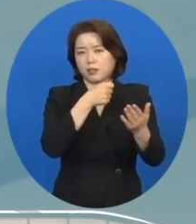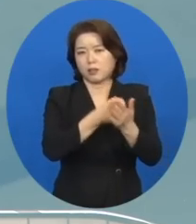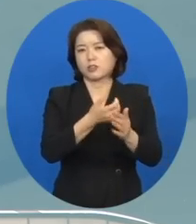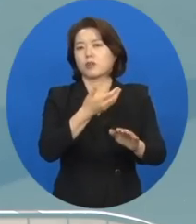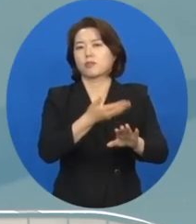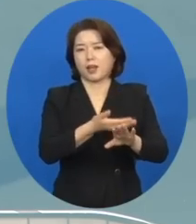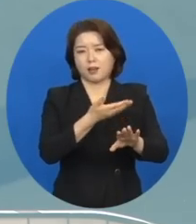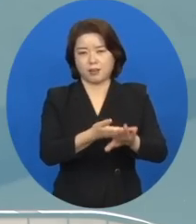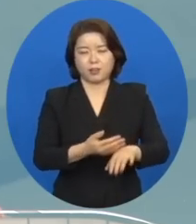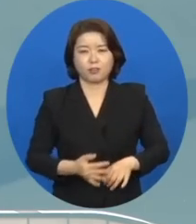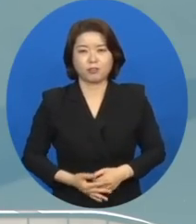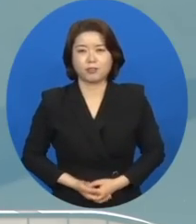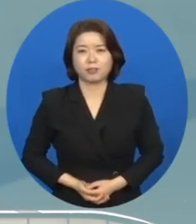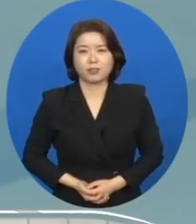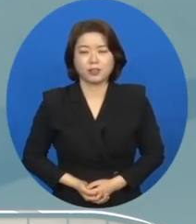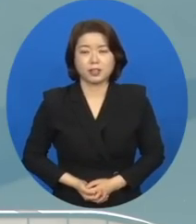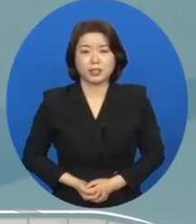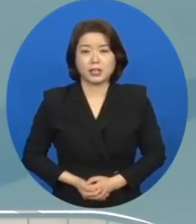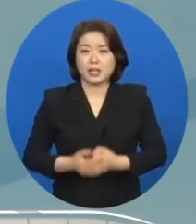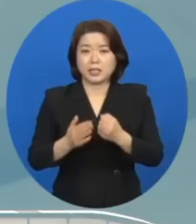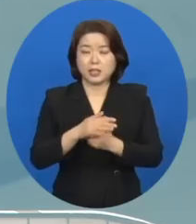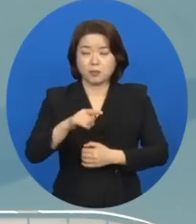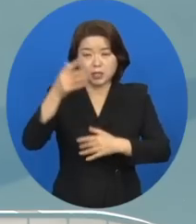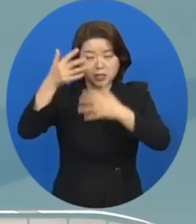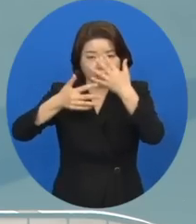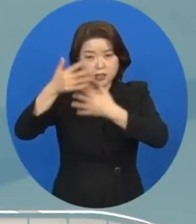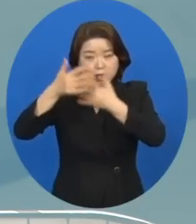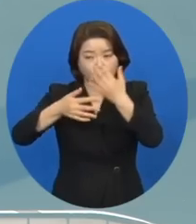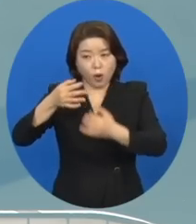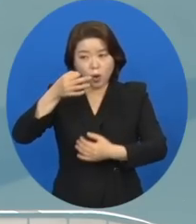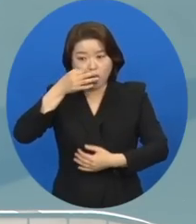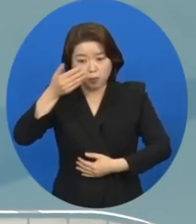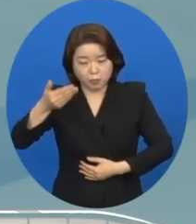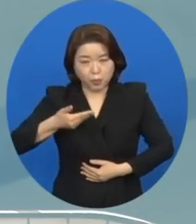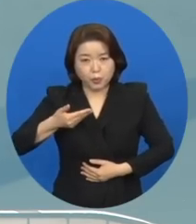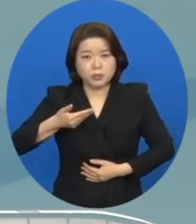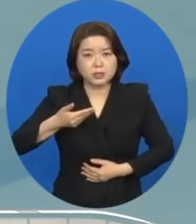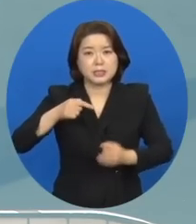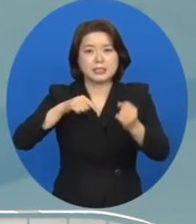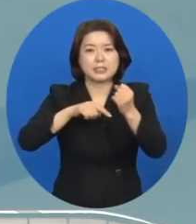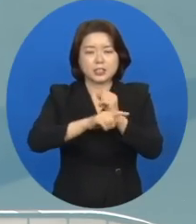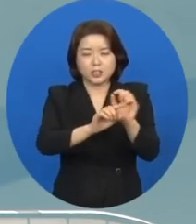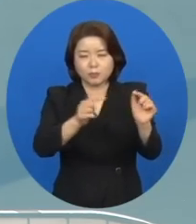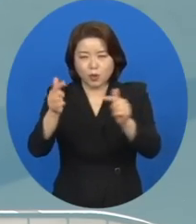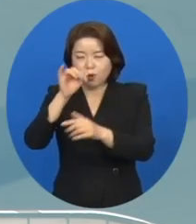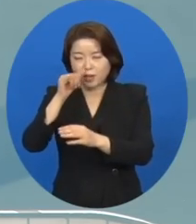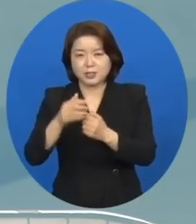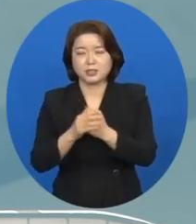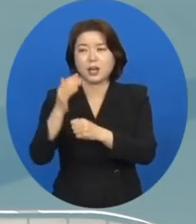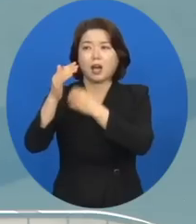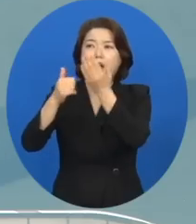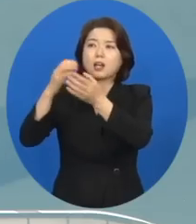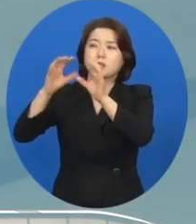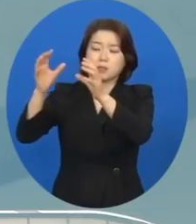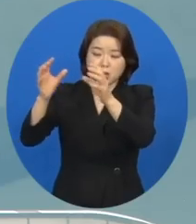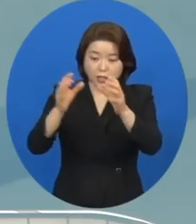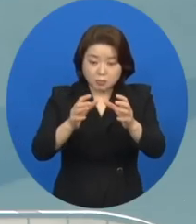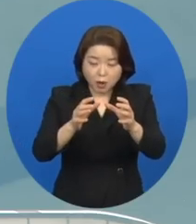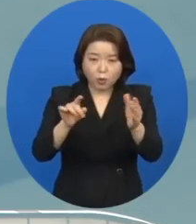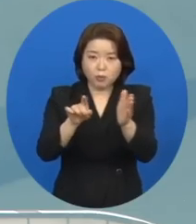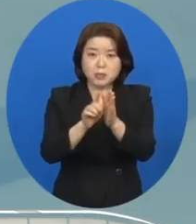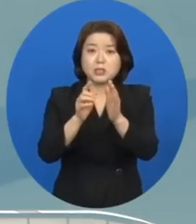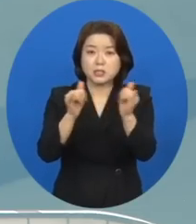없습니다. 그래서 이 영화가 보여주는 메시지는 여러 가지가 있는데, 하나님 나라가 임할 것을 믿는 자는